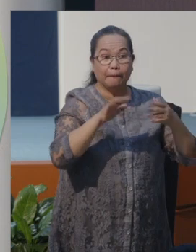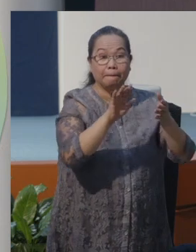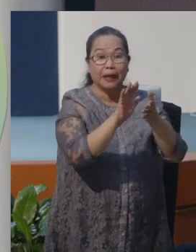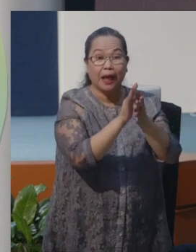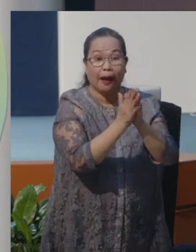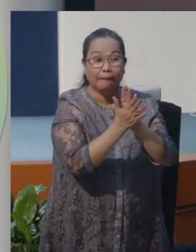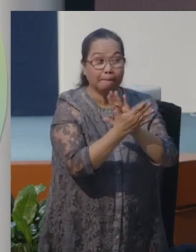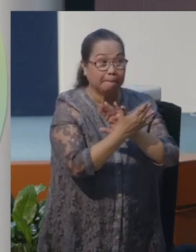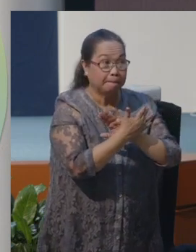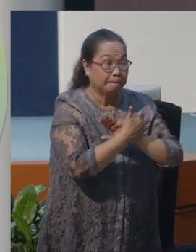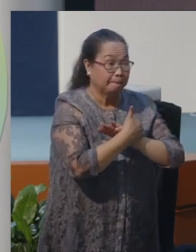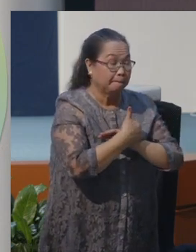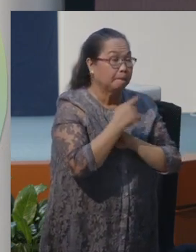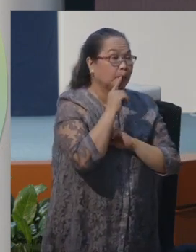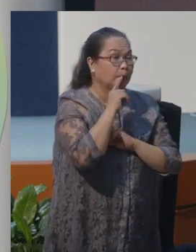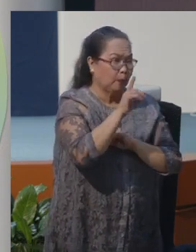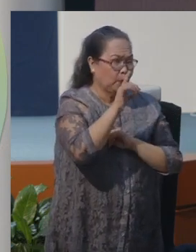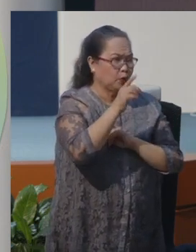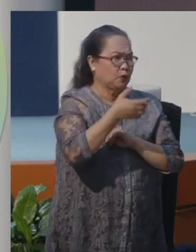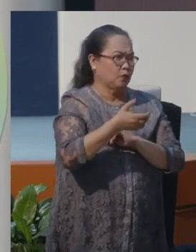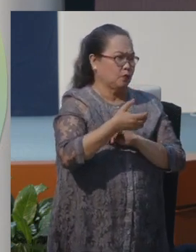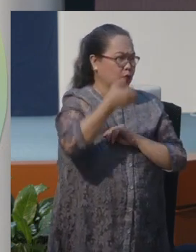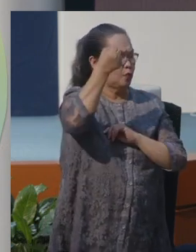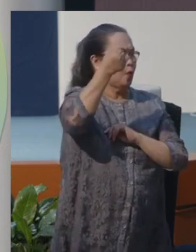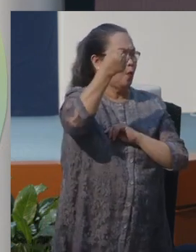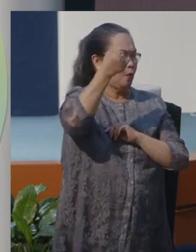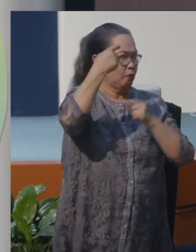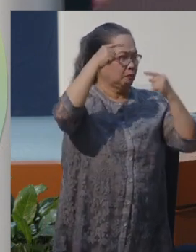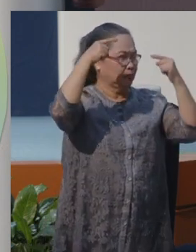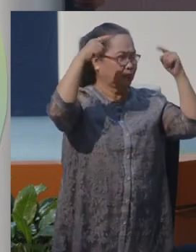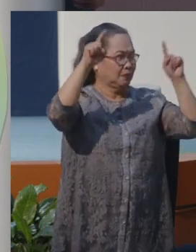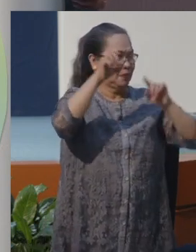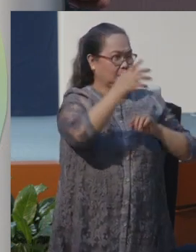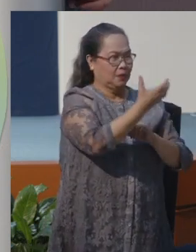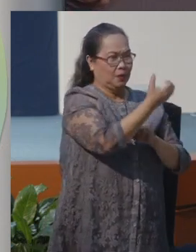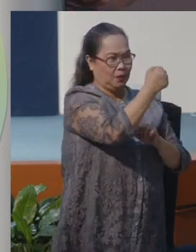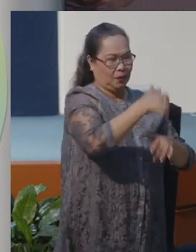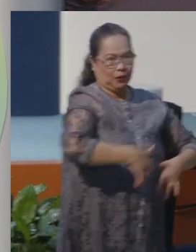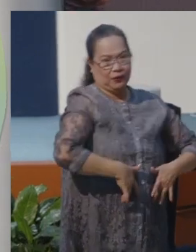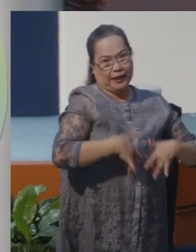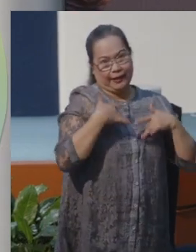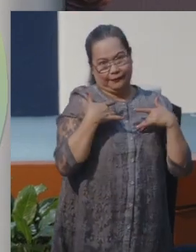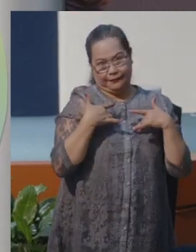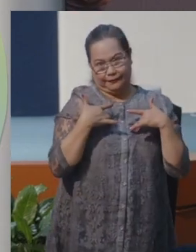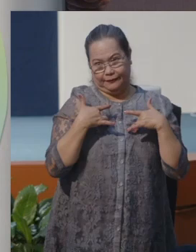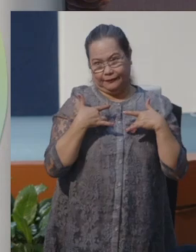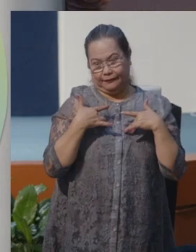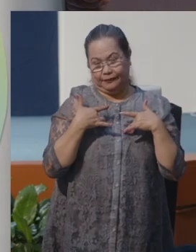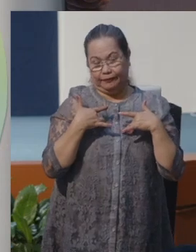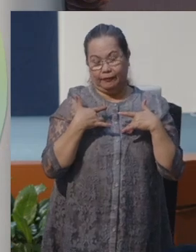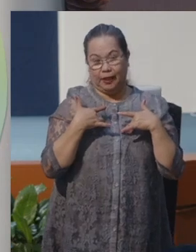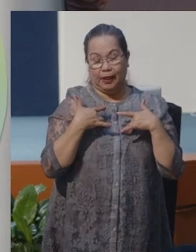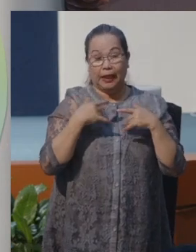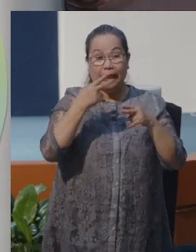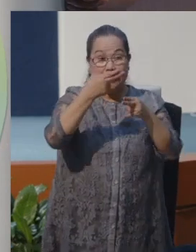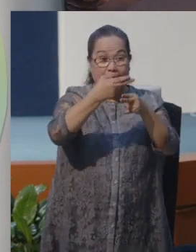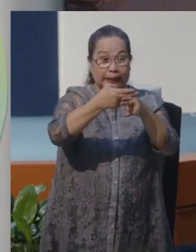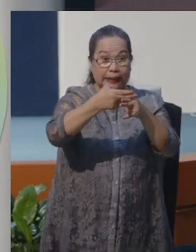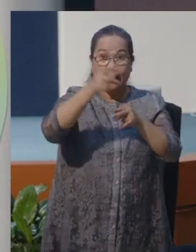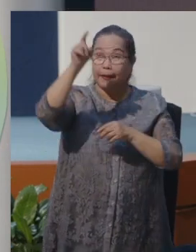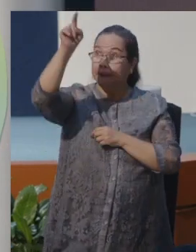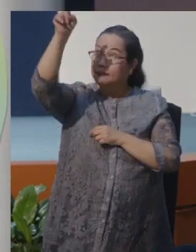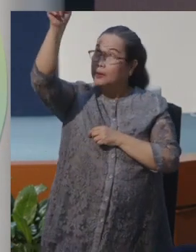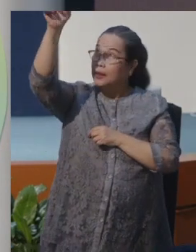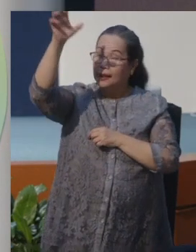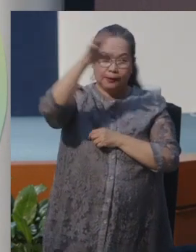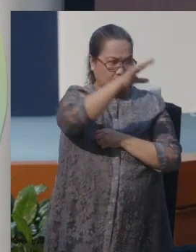ng isang extraordinaryong accomplishment sa kanilang mga buhay. Ang pagtawag ng ating Panginoon,